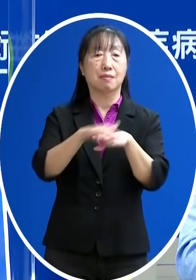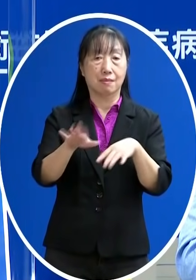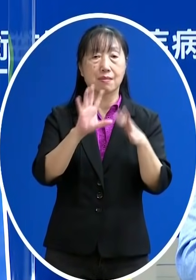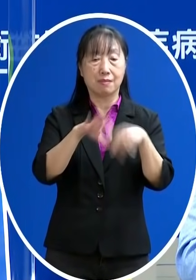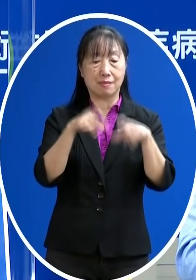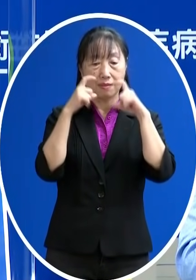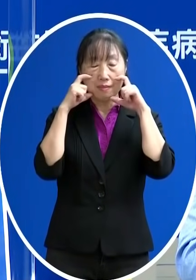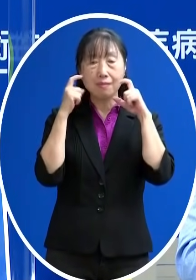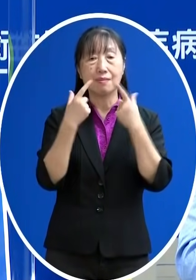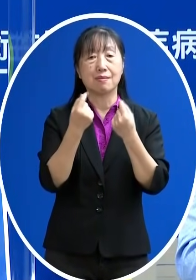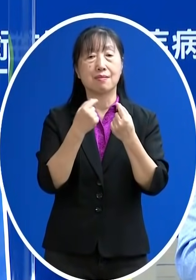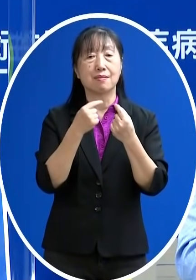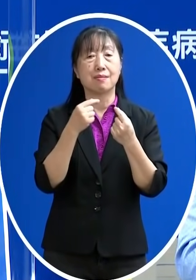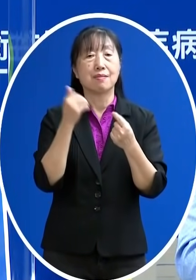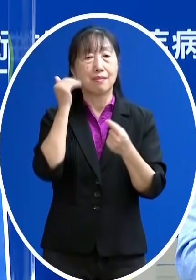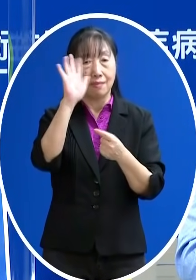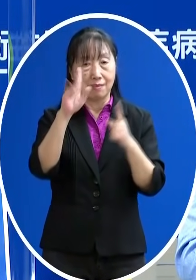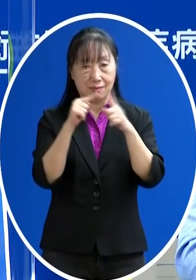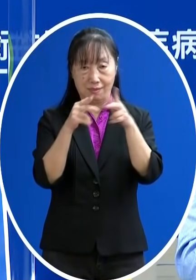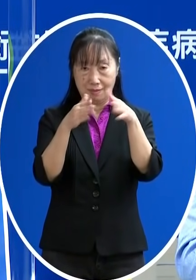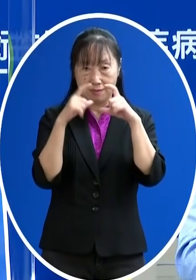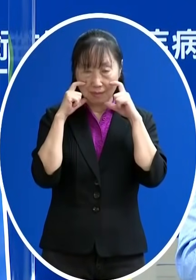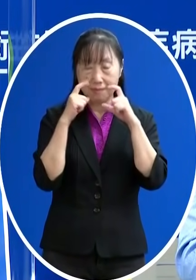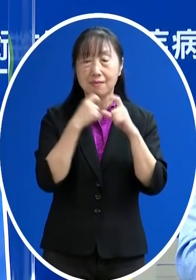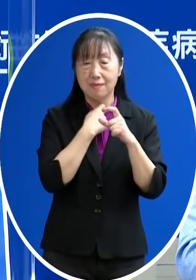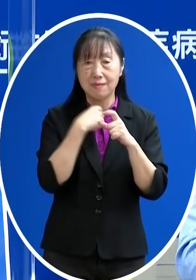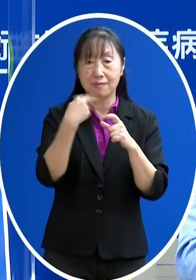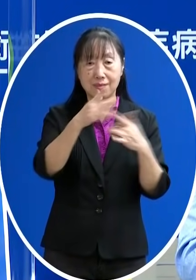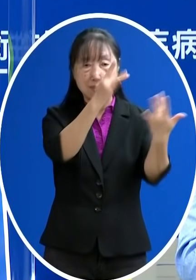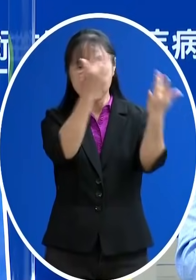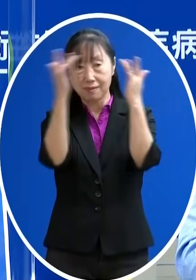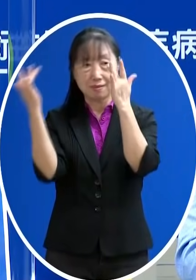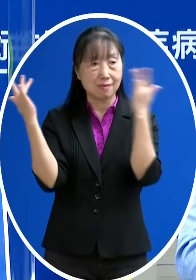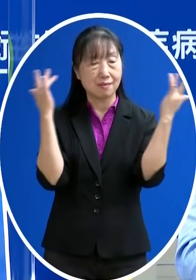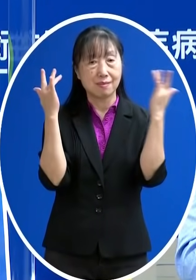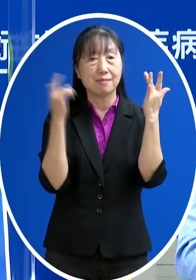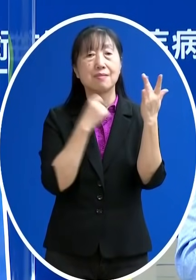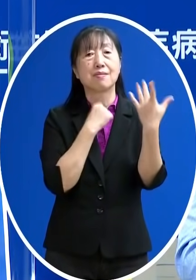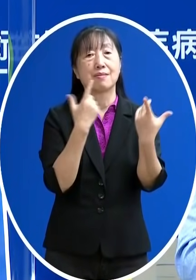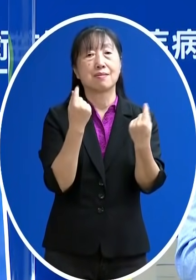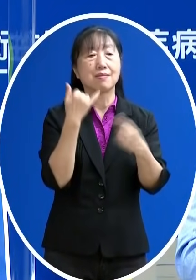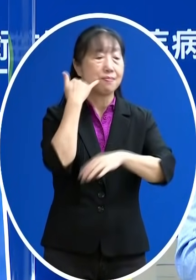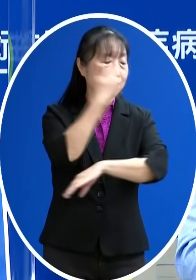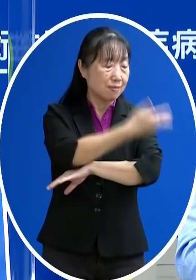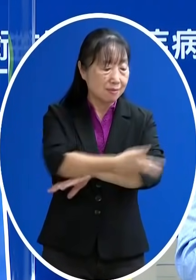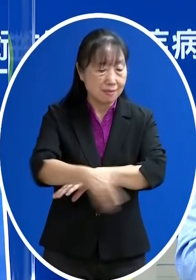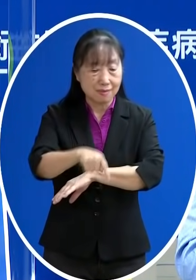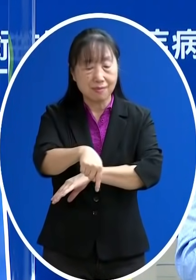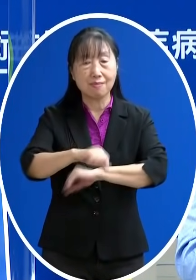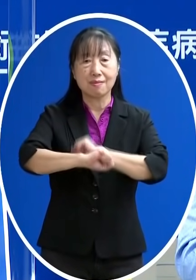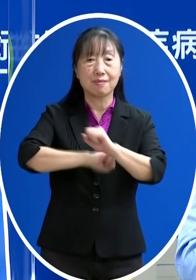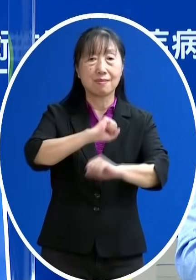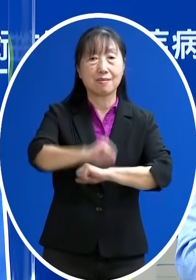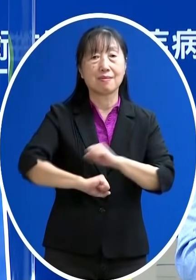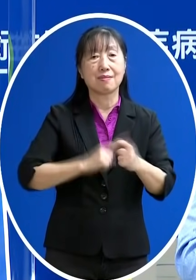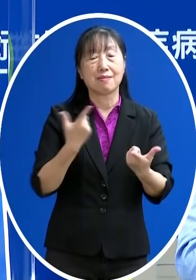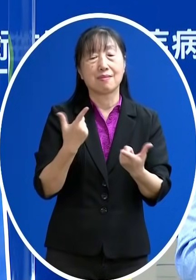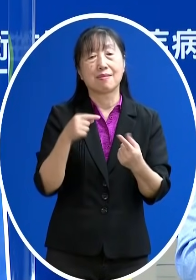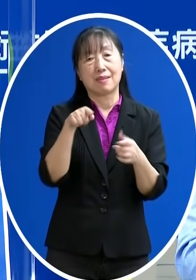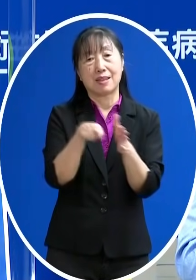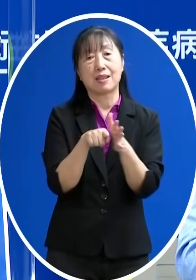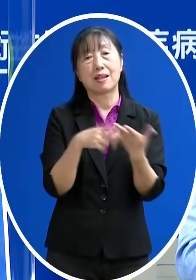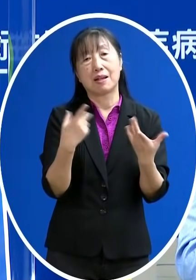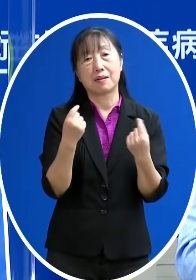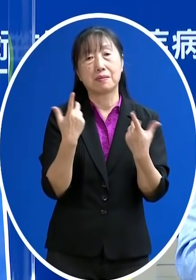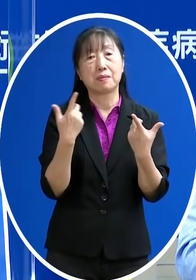来。然后第二，在山林的区域、海滨的活动哦，无需要戴口罩